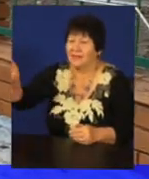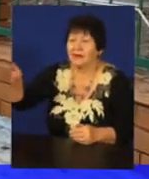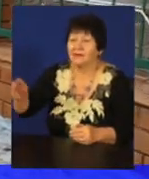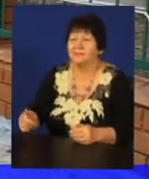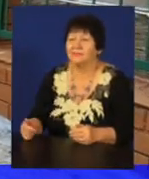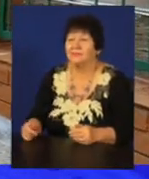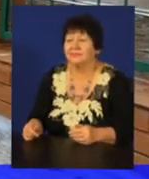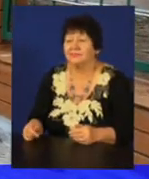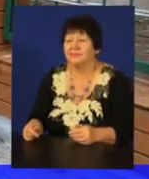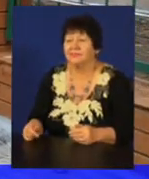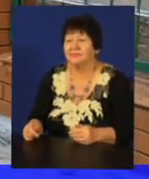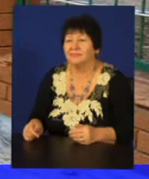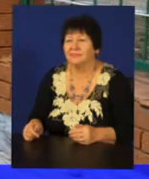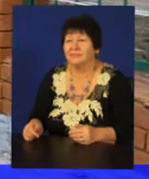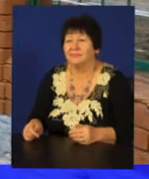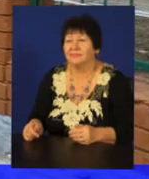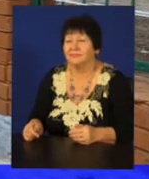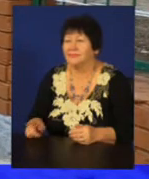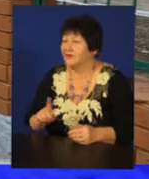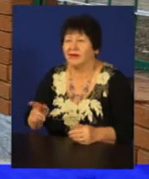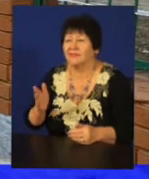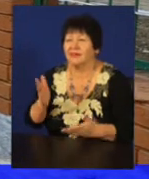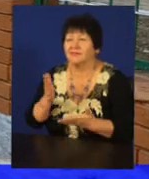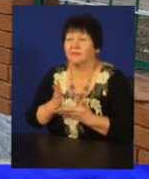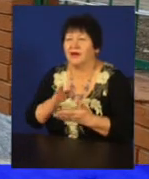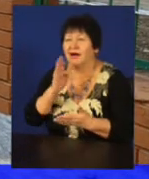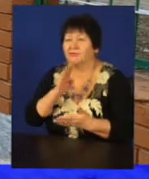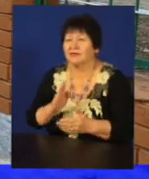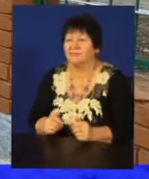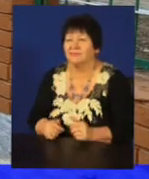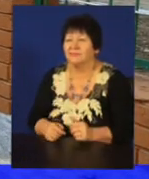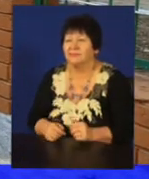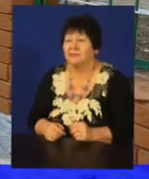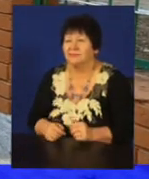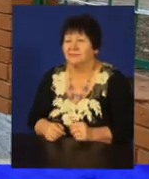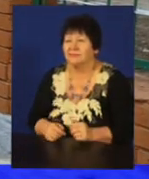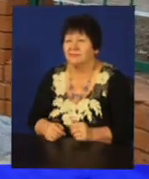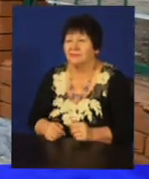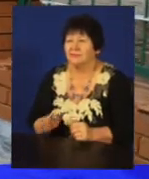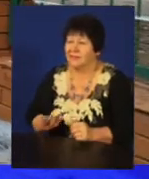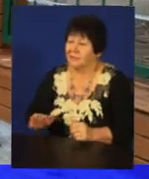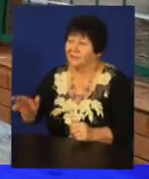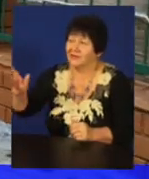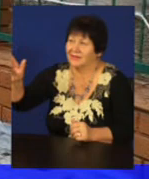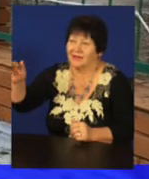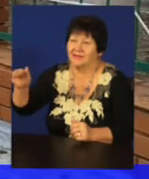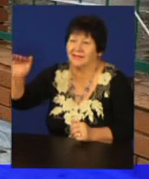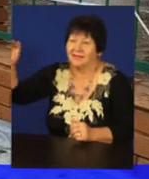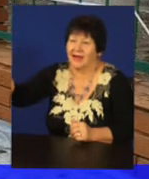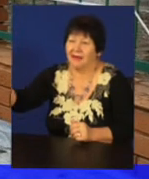trăsicme. Și n-a să ajungă apa? N-a să ajungă apa acolo? Nu știu, dacă ați ridicat în deal cu